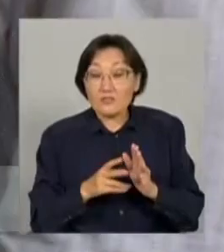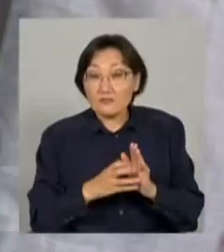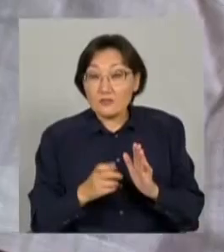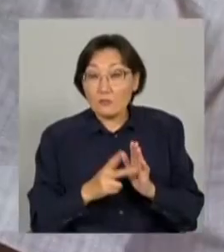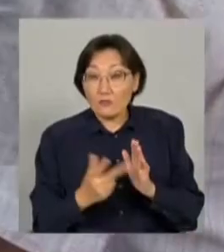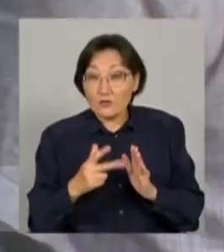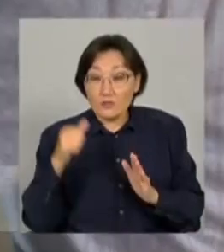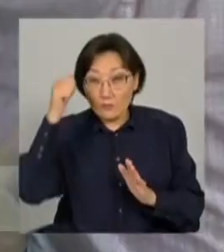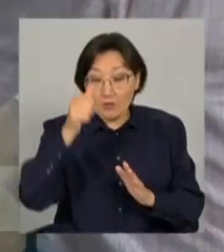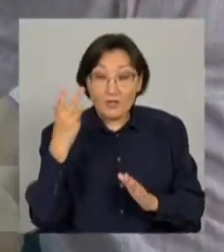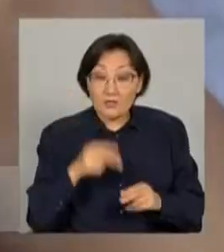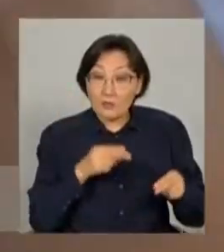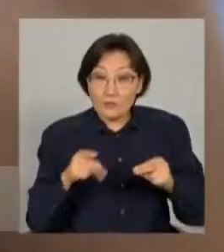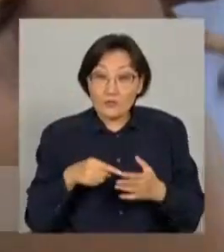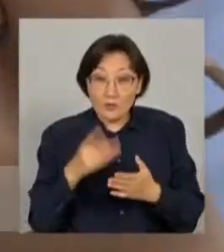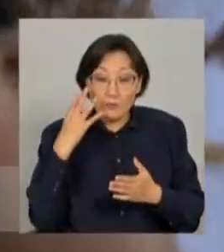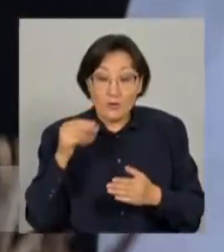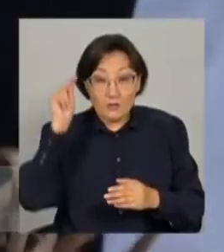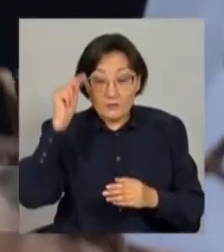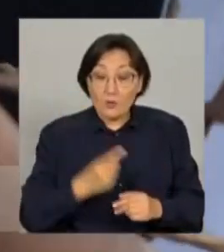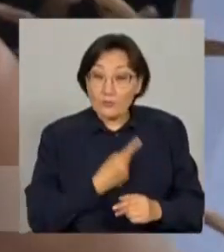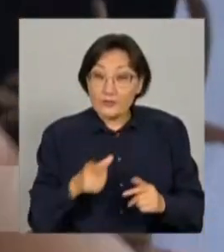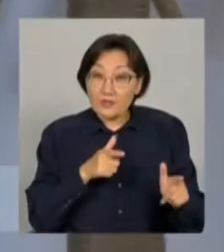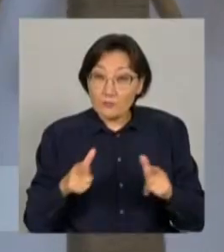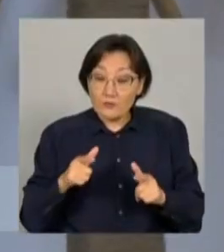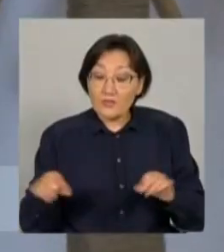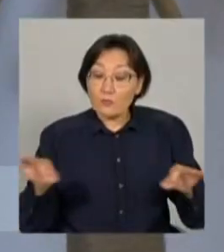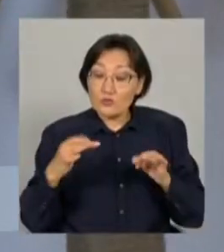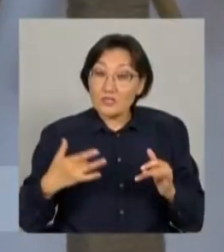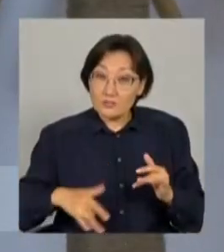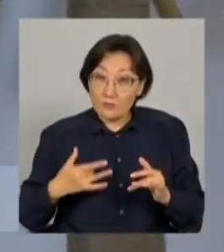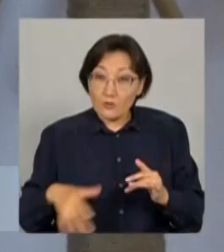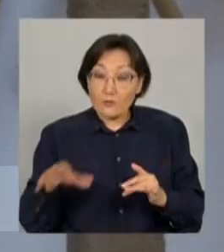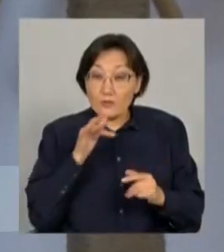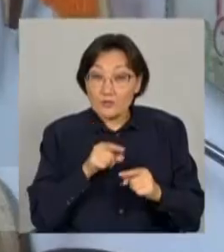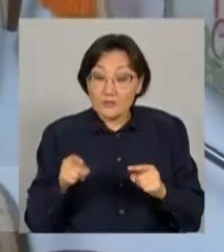когда приехал в Алматы и отучился на мастера по изготовлению музыкальных инструментов.